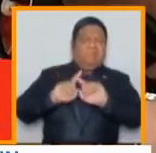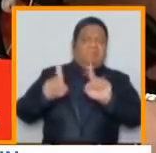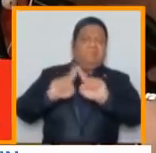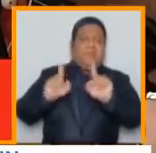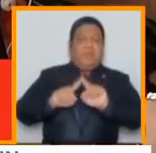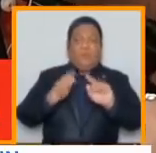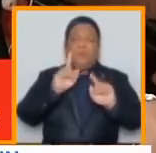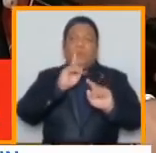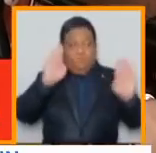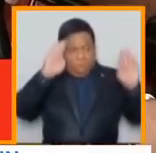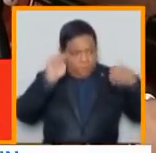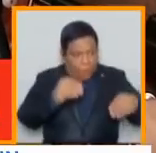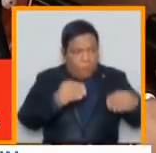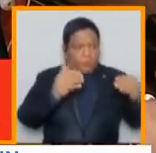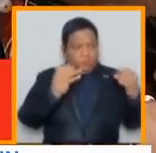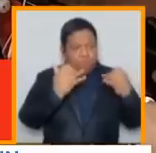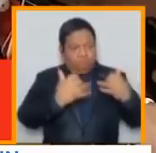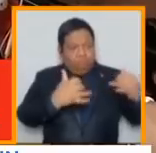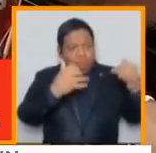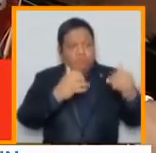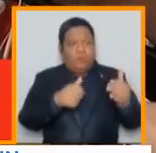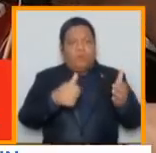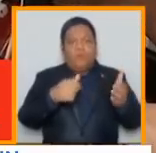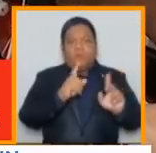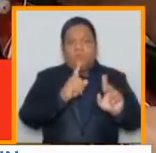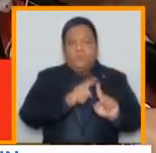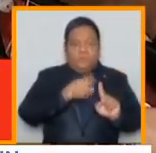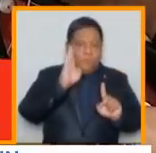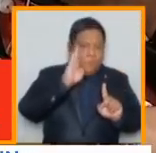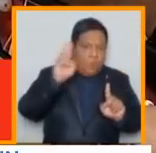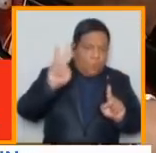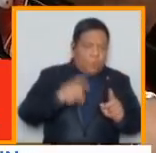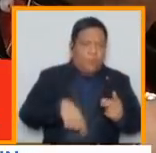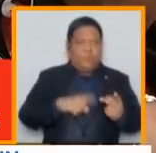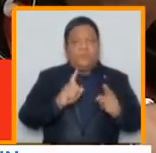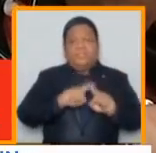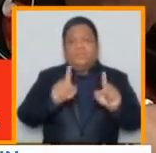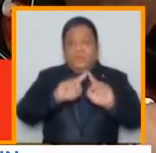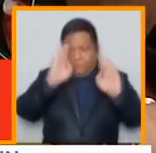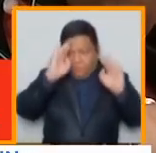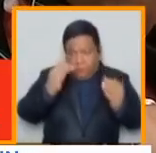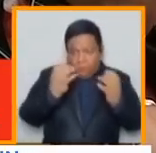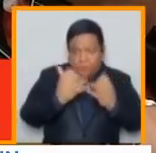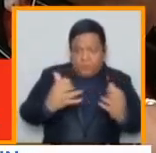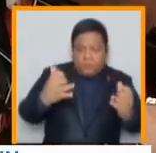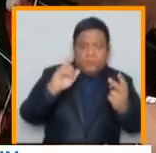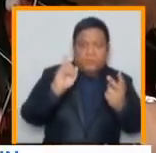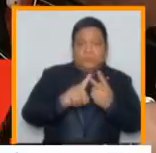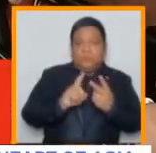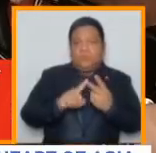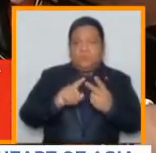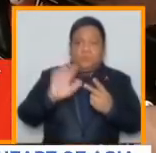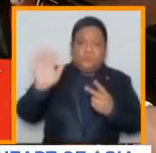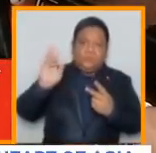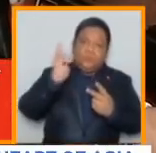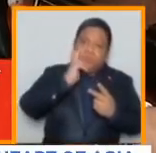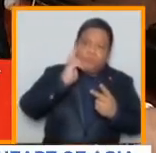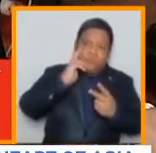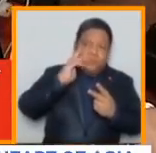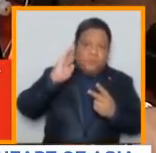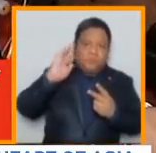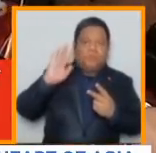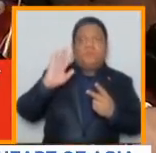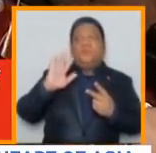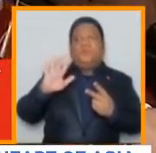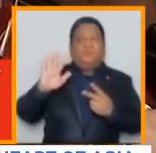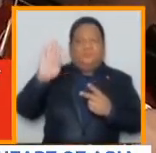presidential aspirant Bongbong Marcos. Iba yung market segment nung kandidato ni Pangulong Duterte at iba rin ang market